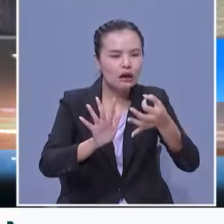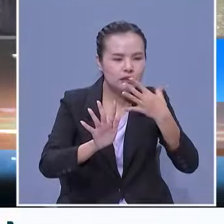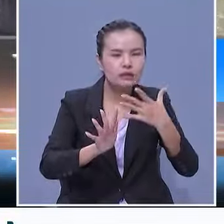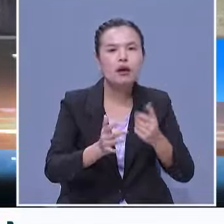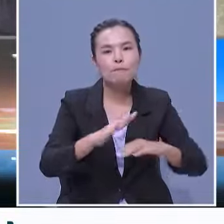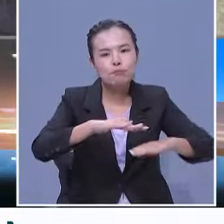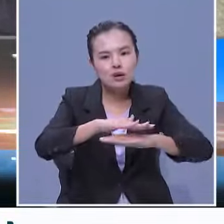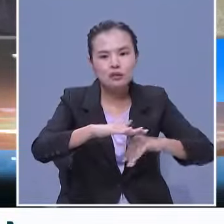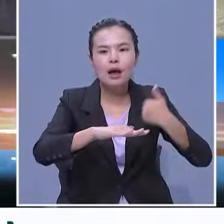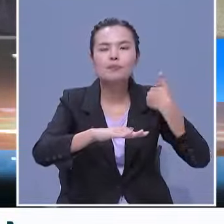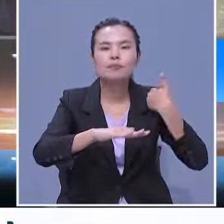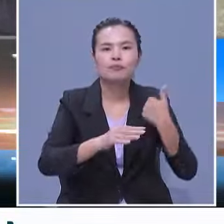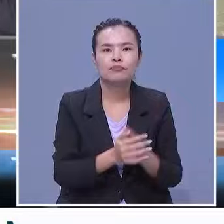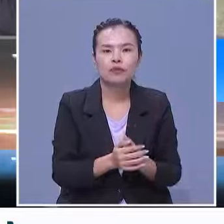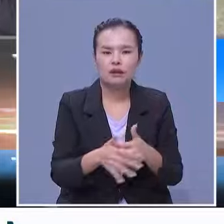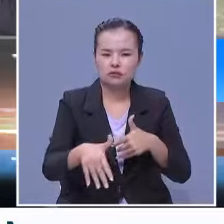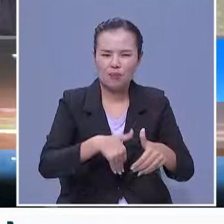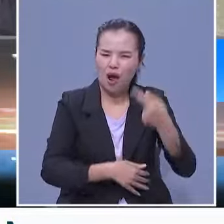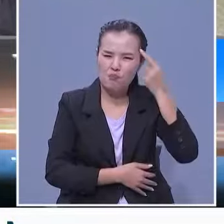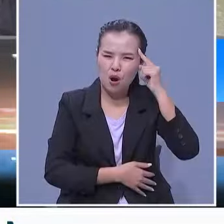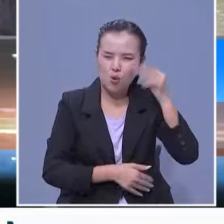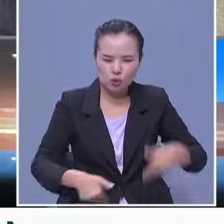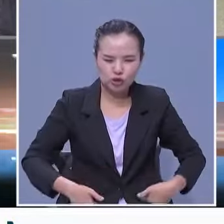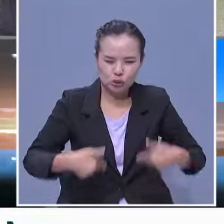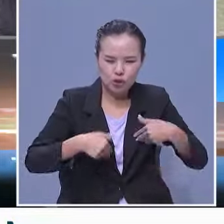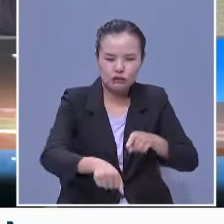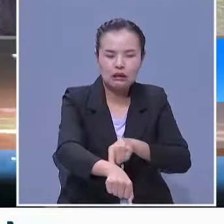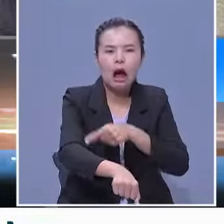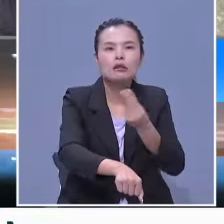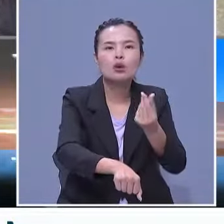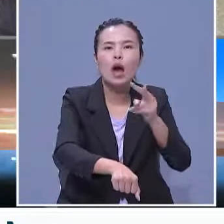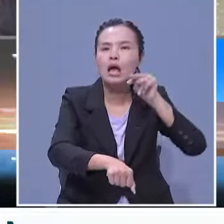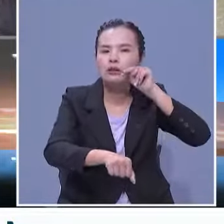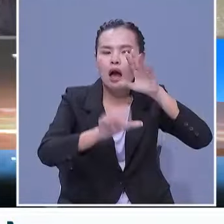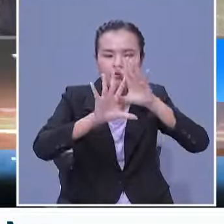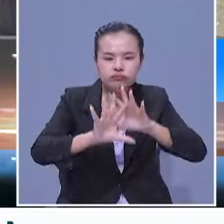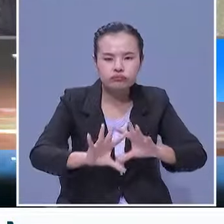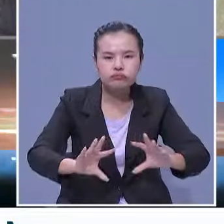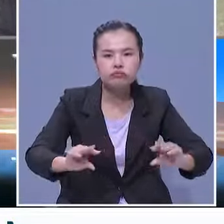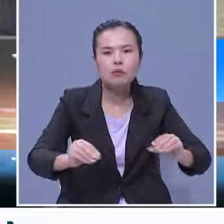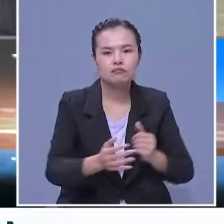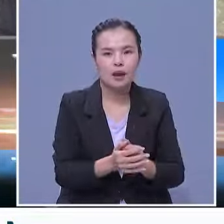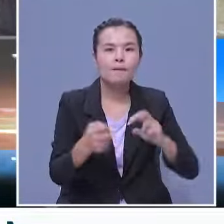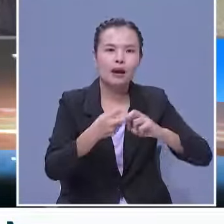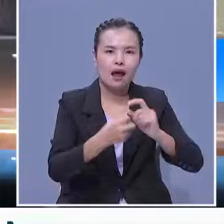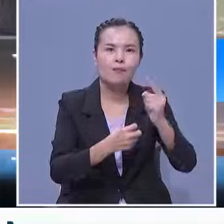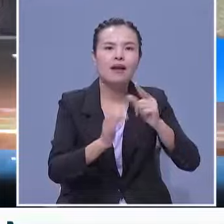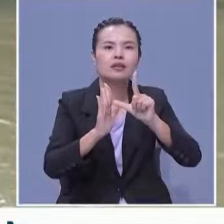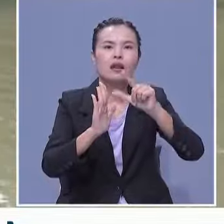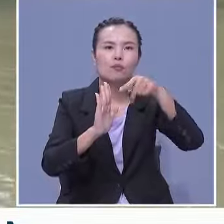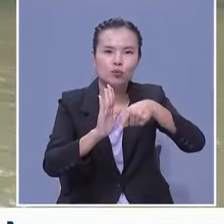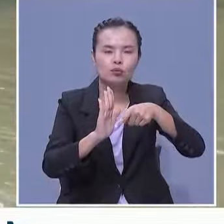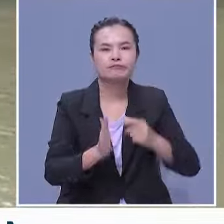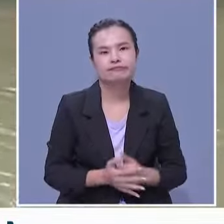ะเพราะชาวบ้านบอกว่าไม่รู้ว่าจะต้องอยู่แบบนี้อีกนานแค่ไหนจนกว่าระดับน้ำจะลดลงและนี่ก็เป็นสถานการณ์ล่าสุดที่จังหวัดลำพูนค่ะ